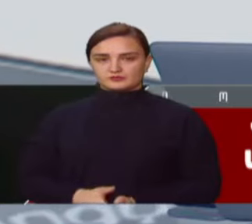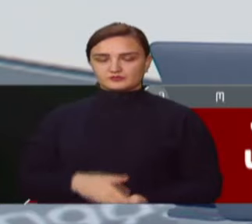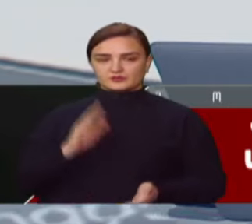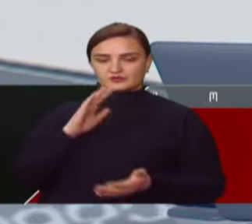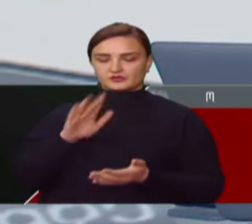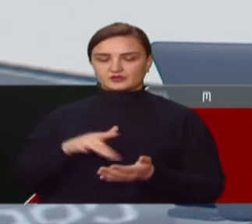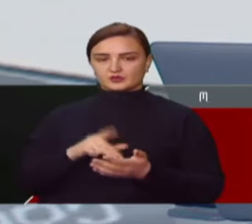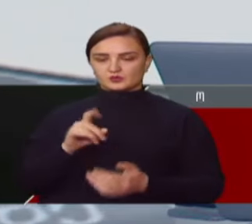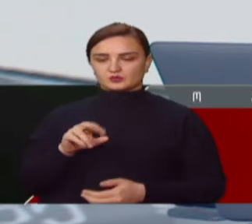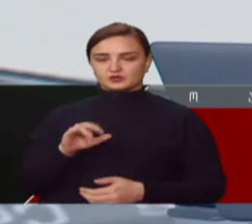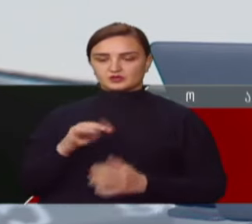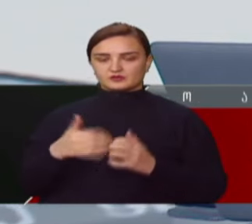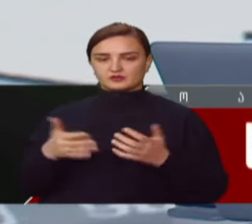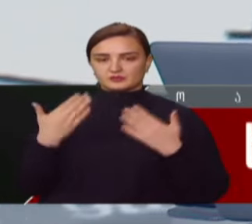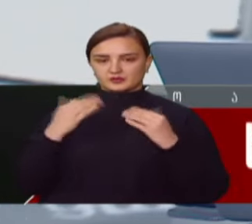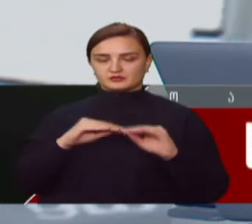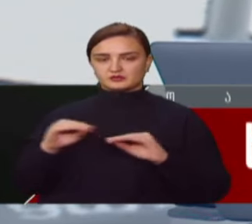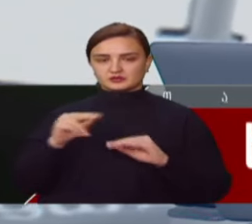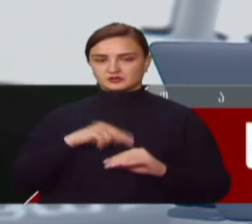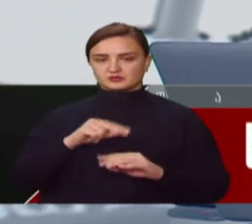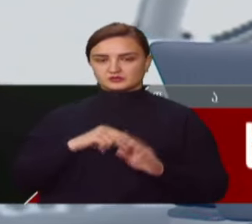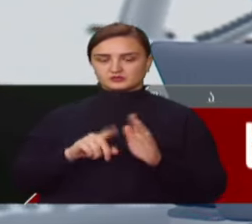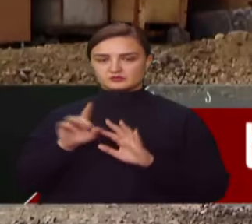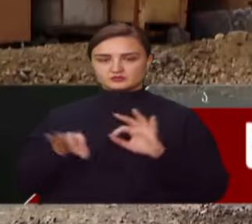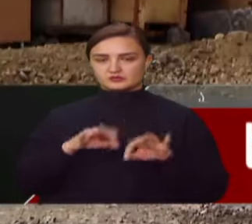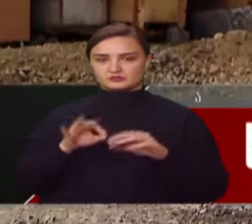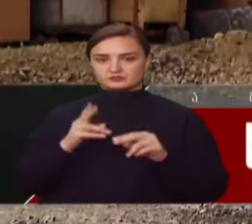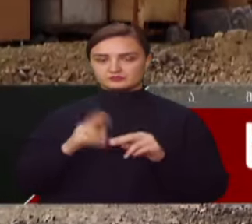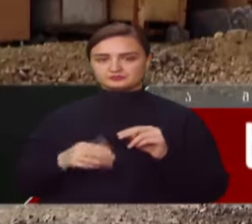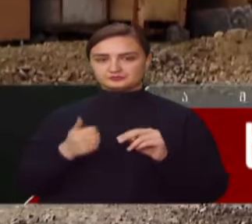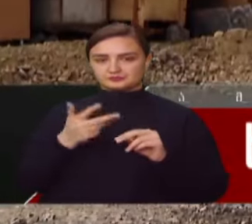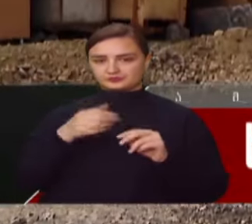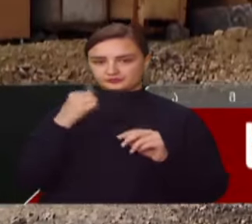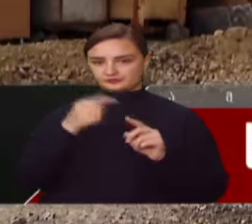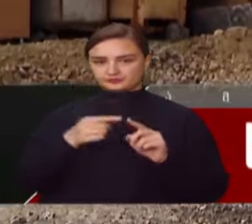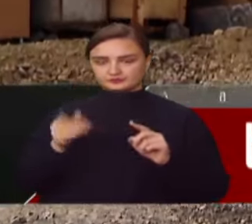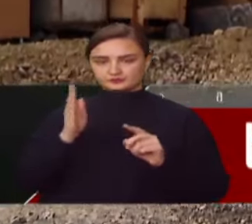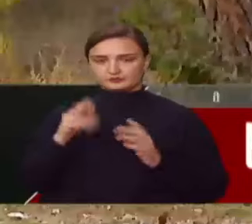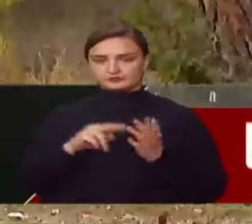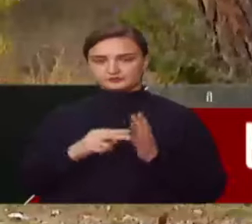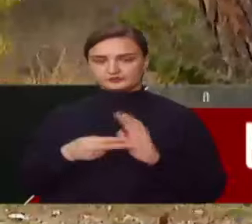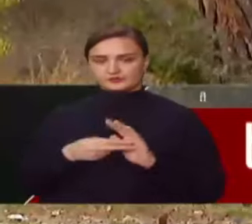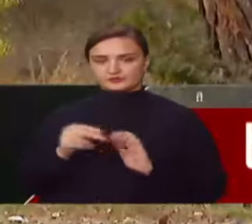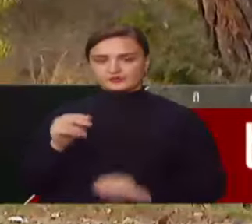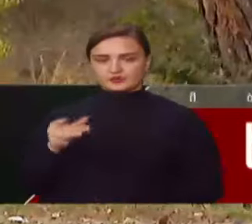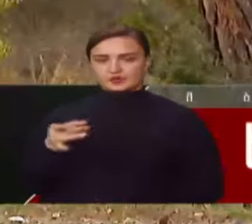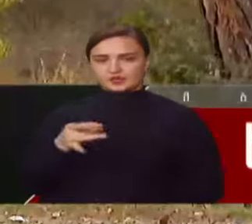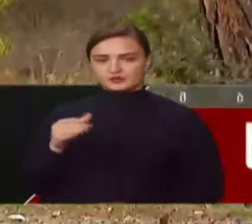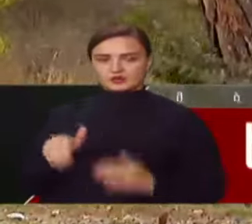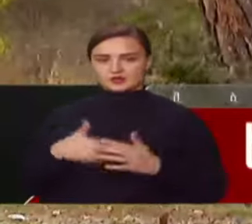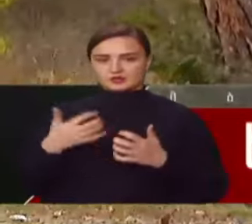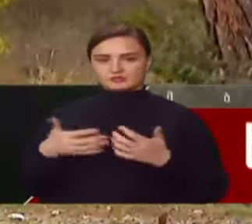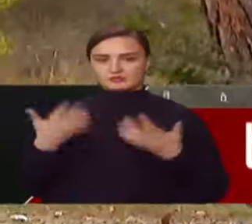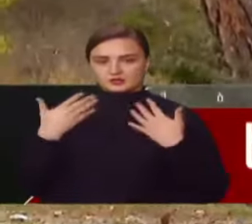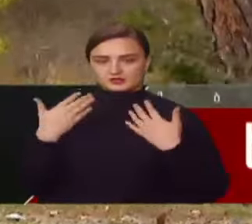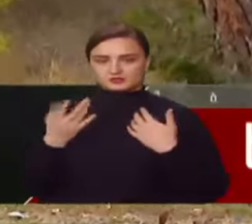დედაქალაქში ხუდადოვის ტყე-პარკის მოწყობის სამუშაოები დაიწყო. Პროექტის დასრულება რამდენიმე წელში იგეგმება და ჩუღურეთის რაიონს განახლებული რეკრეაციული